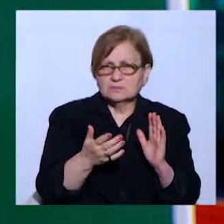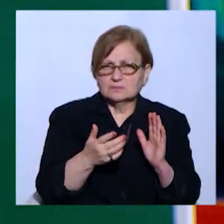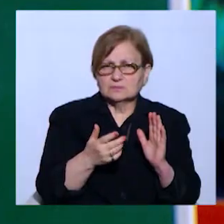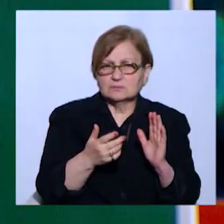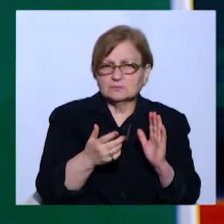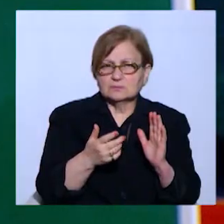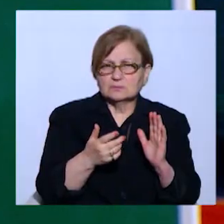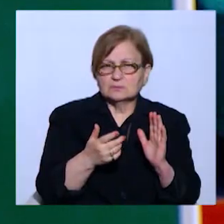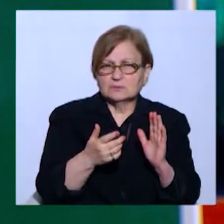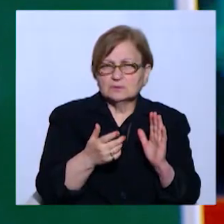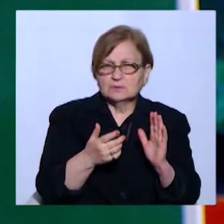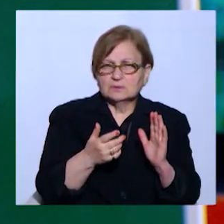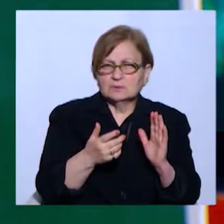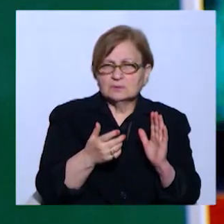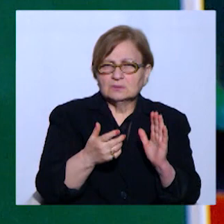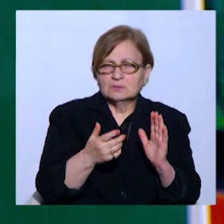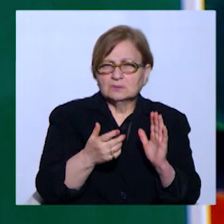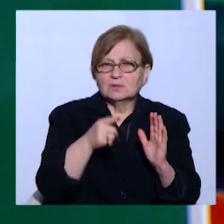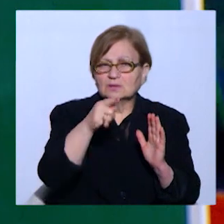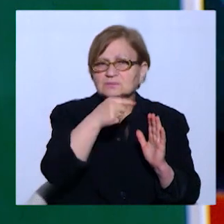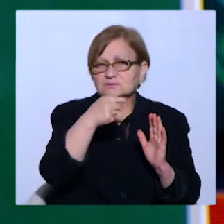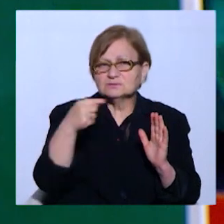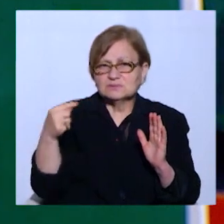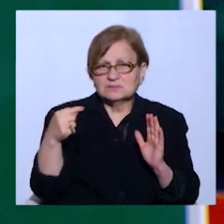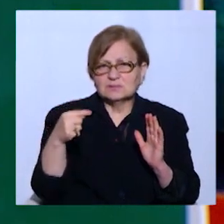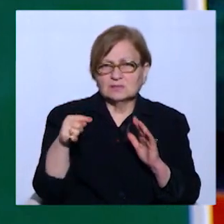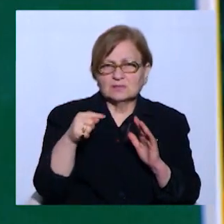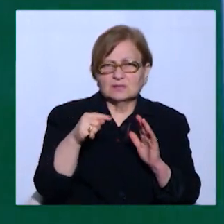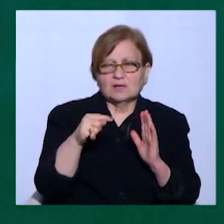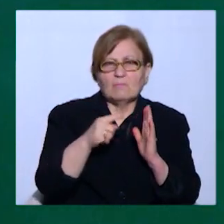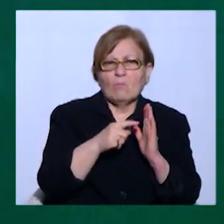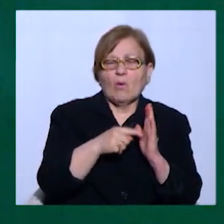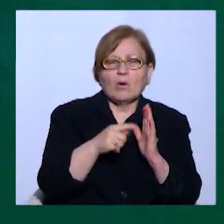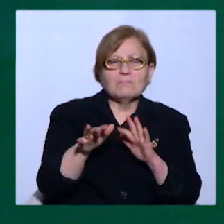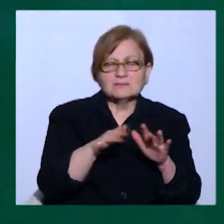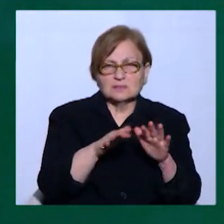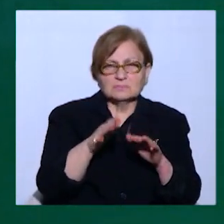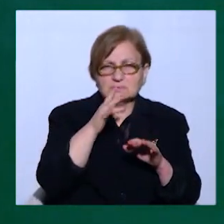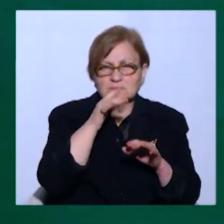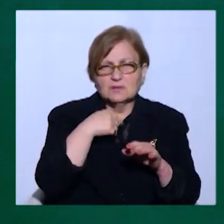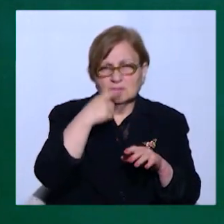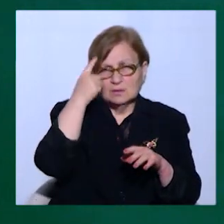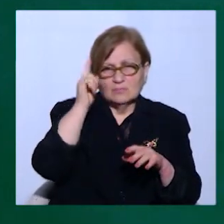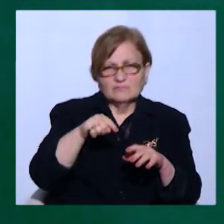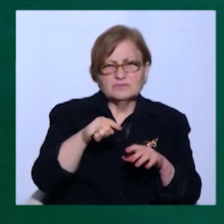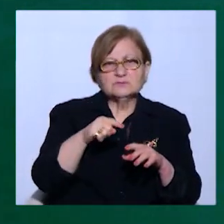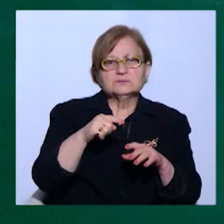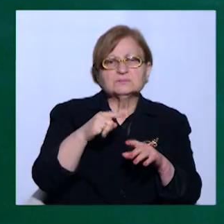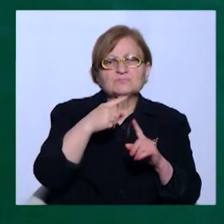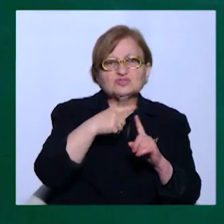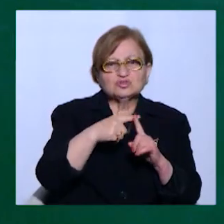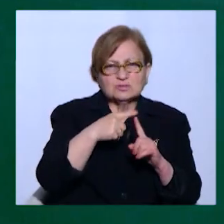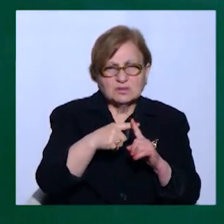რატომ ვამბობ ამას, რომ წილადებზე მოქმედებების დროს მეჯერჯერობით ვიცი წილადების შეკრება, როდესაც ისინი